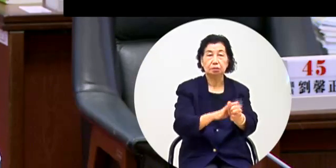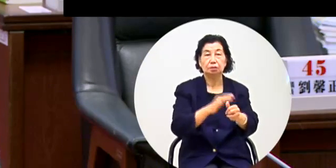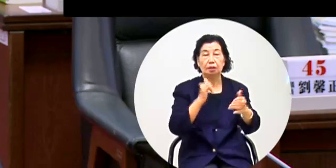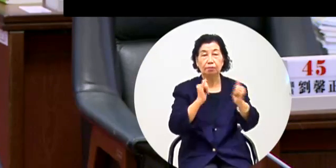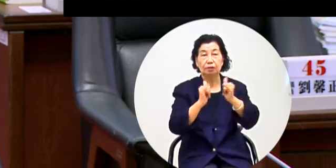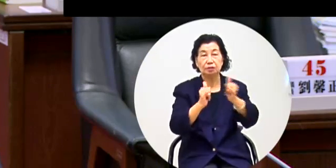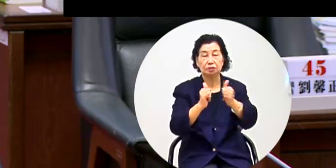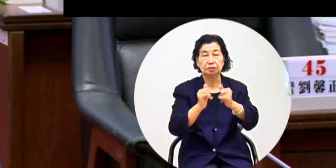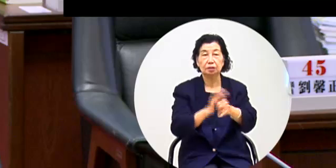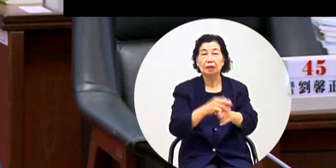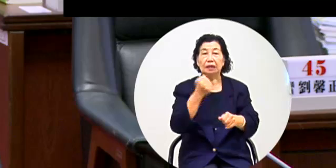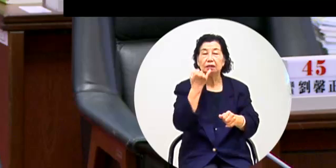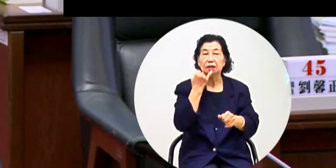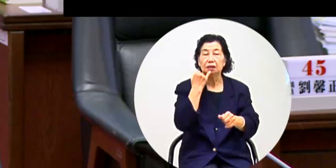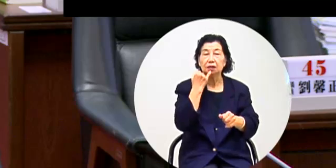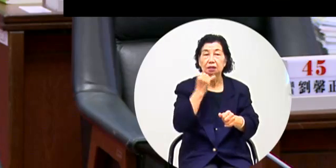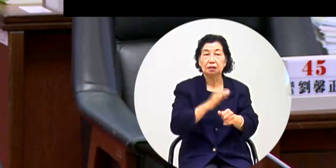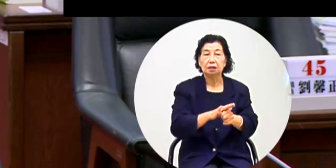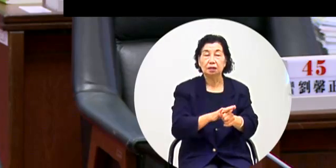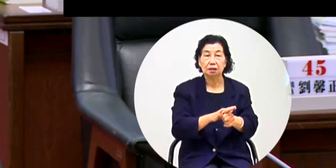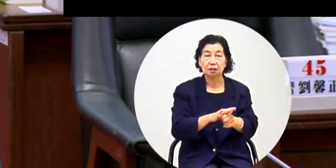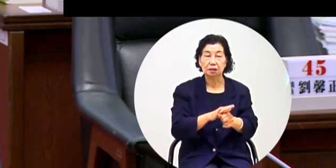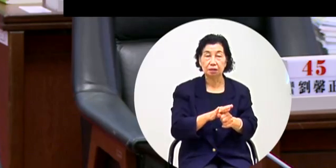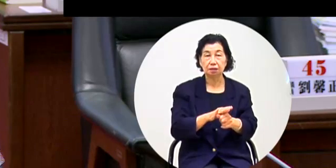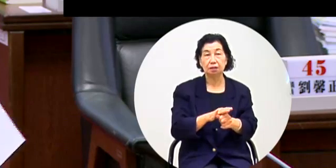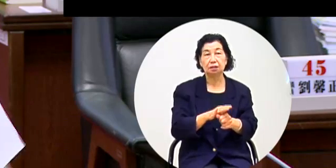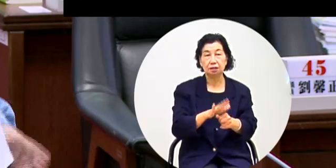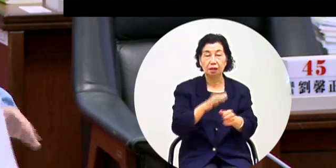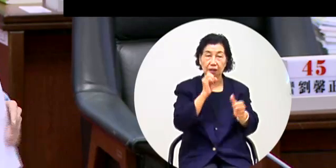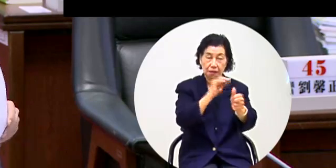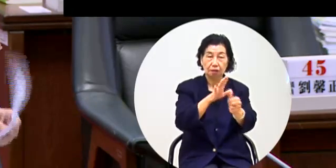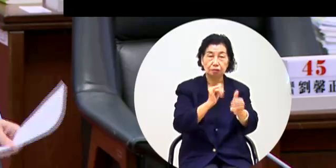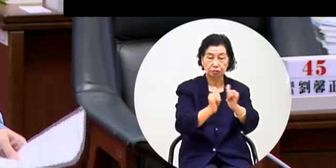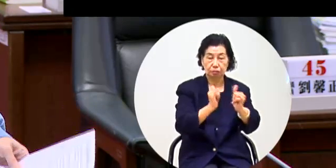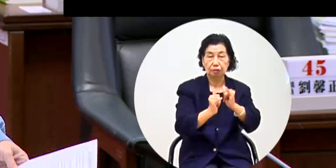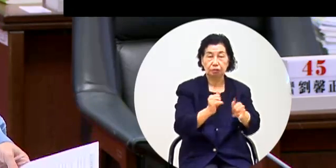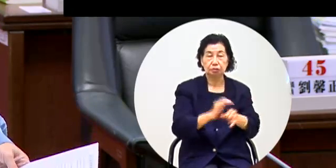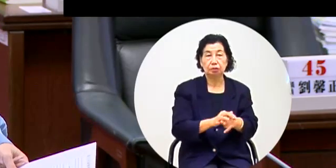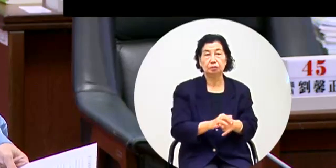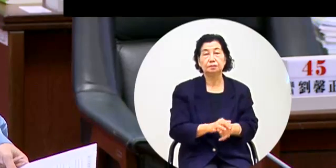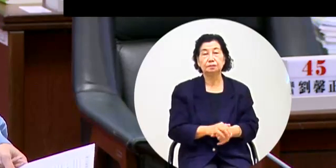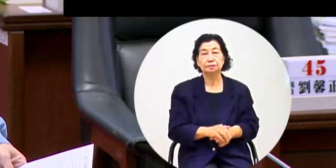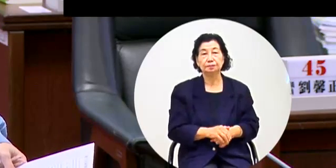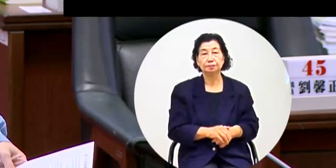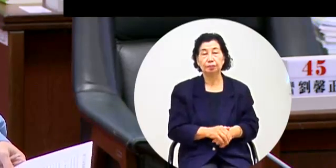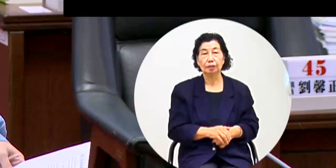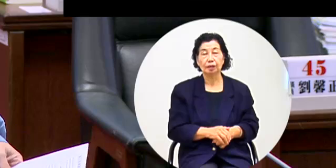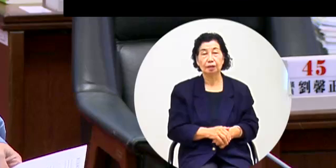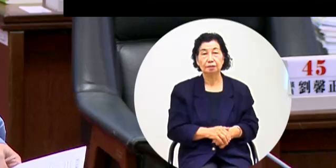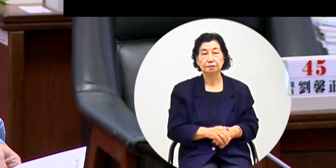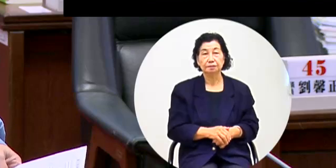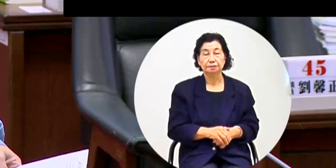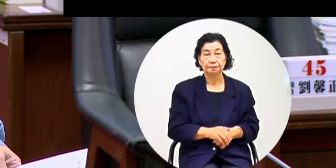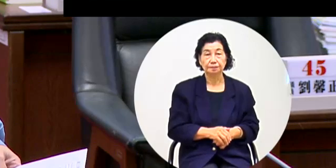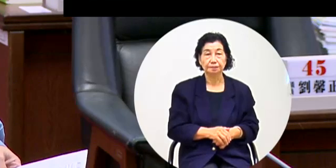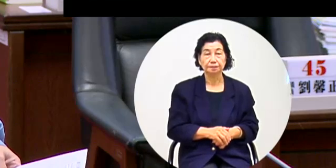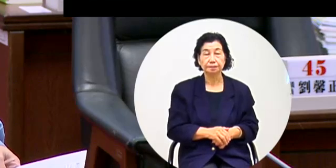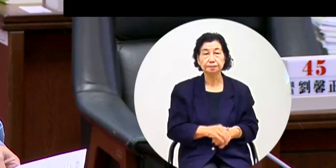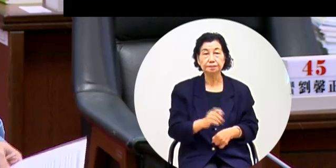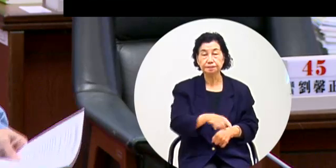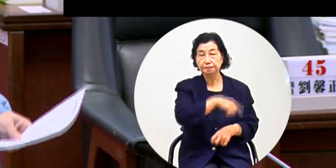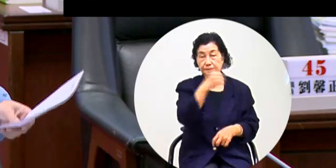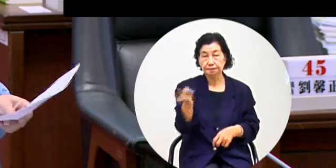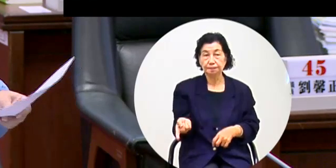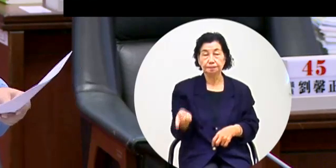长吼，针对这个问题吼，是不是有法度来走？那我时间有限，我先把我下一个主张先讲一下。另外一个